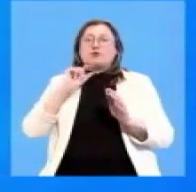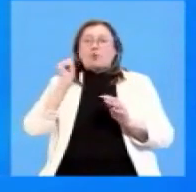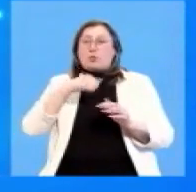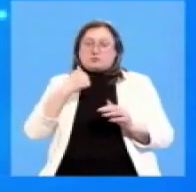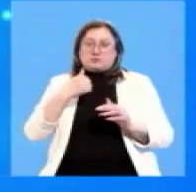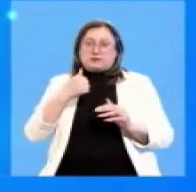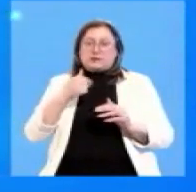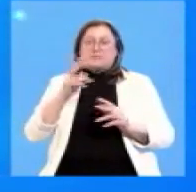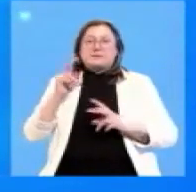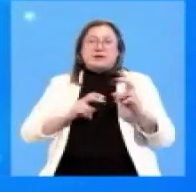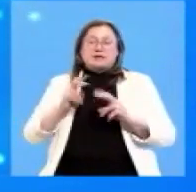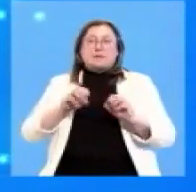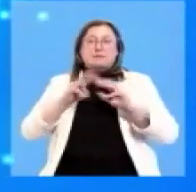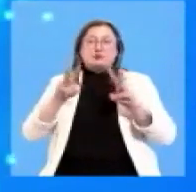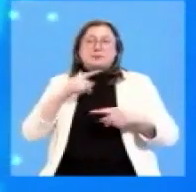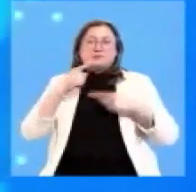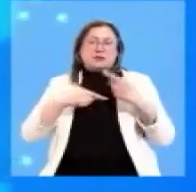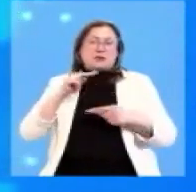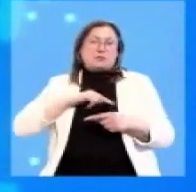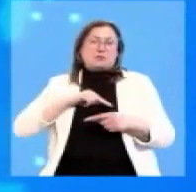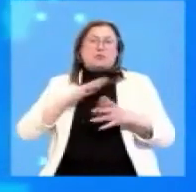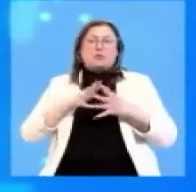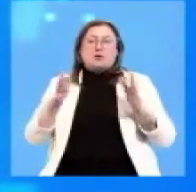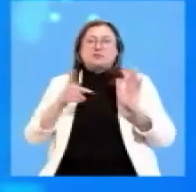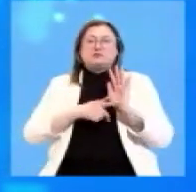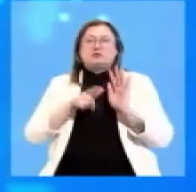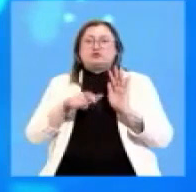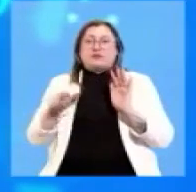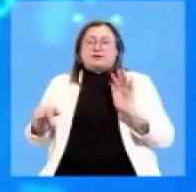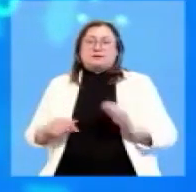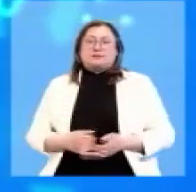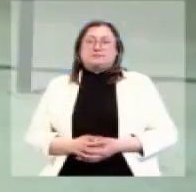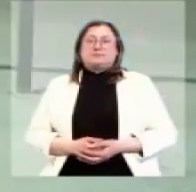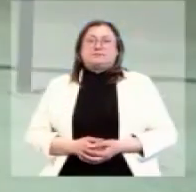в год. Предприятие обеспечит постоянной работой более 70 человек.